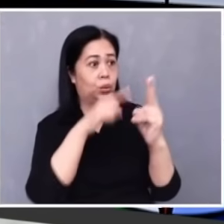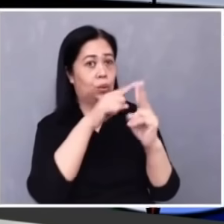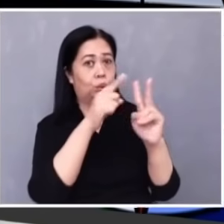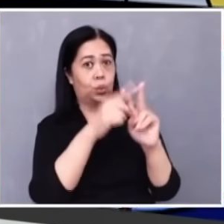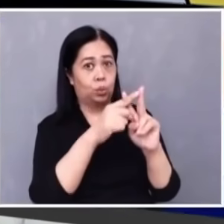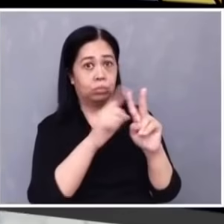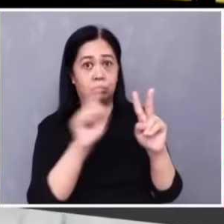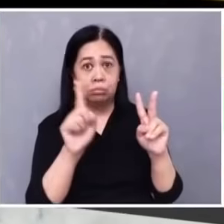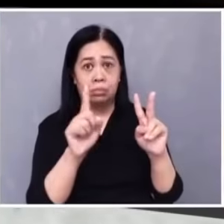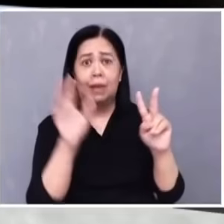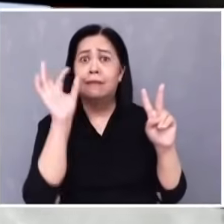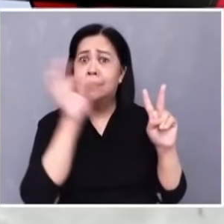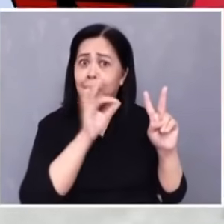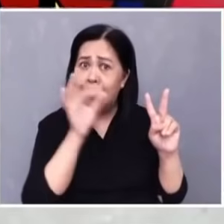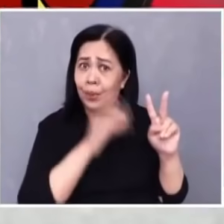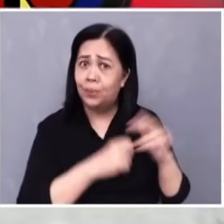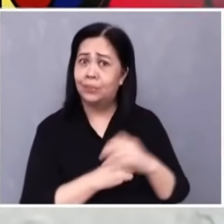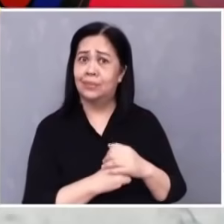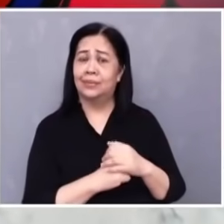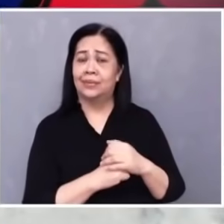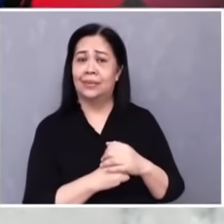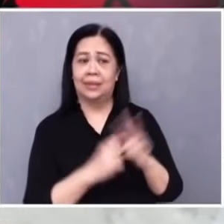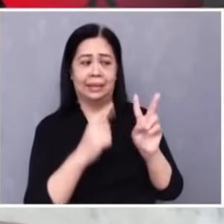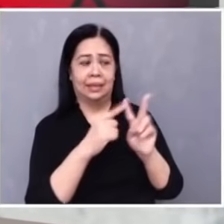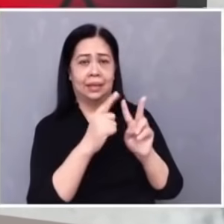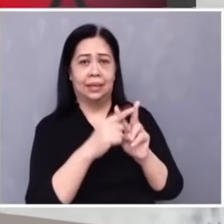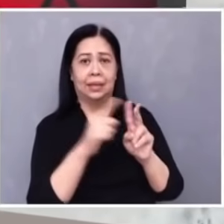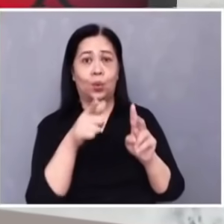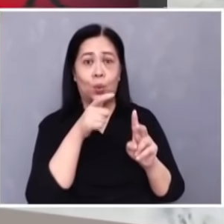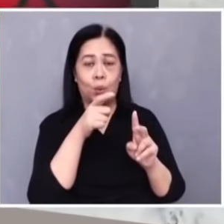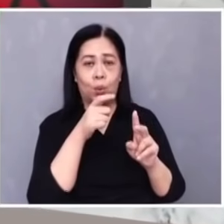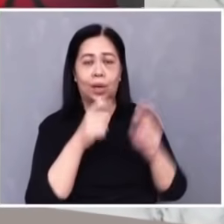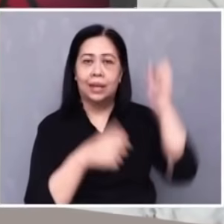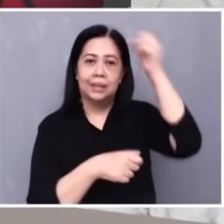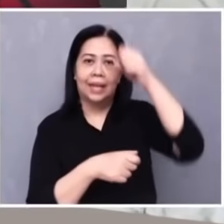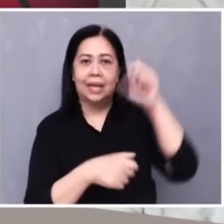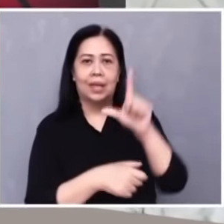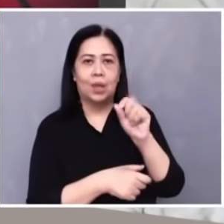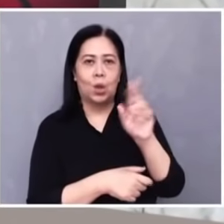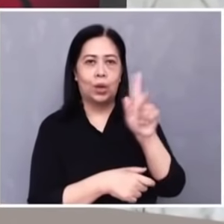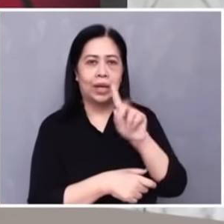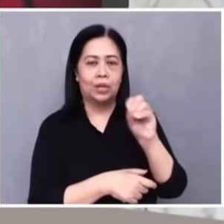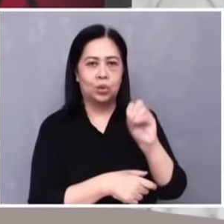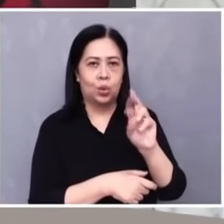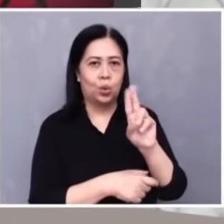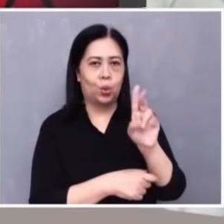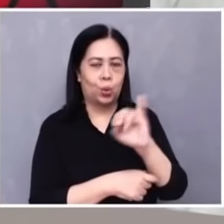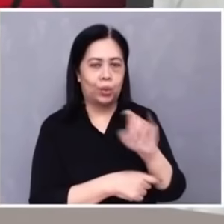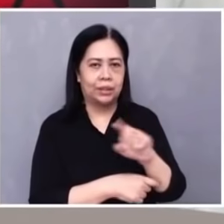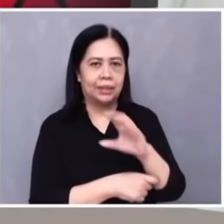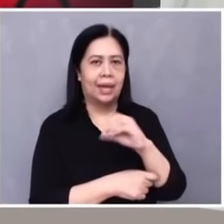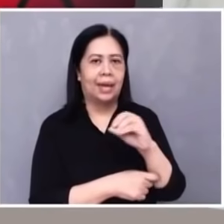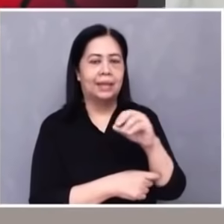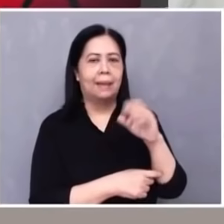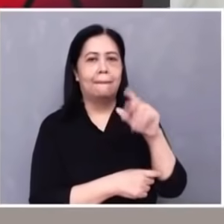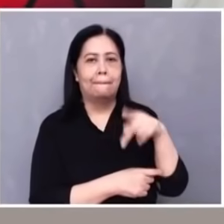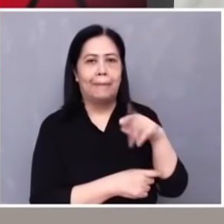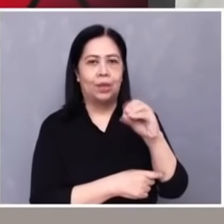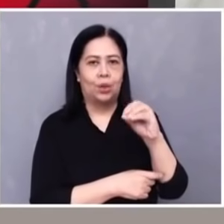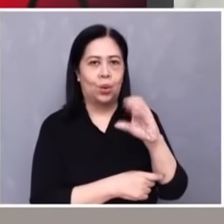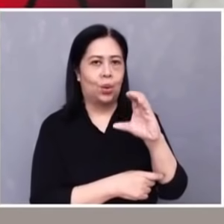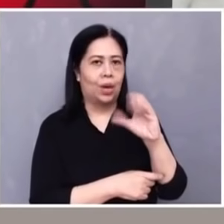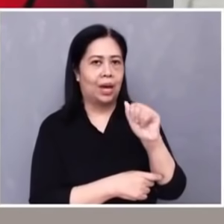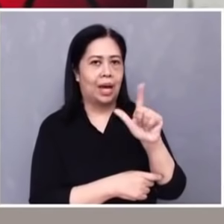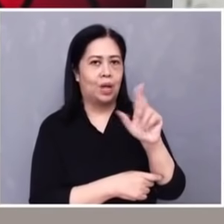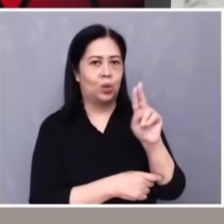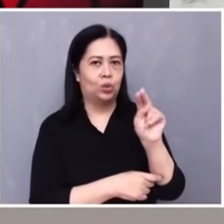Pinoy. Ang mga yan ay sina San Lorenzo Ruiz at si San Pedro Calungsod. Pero alam nyo ba na